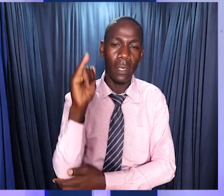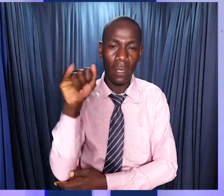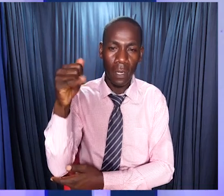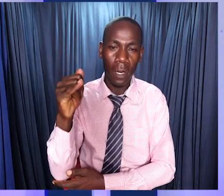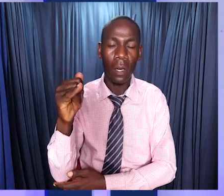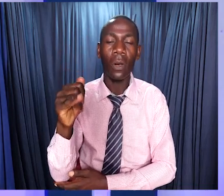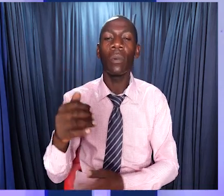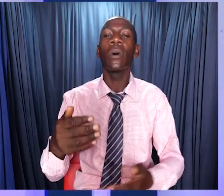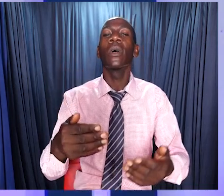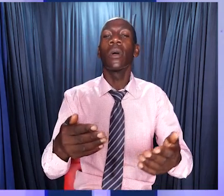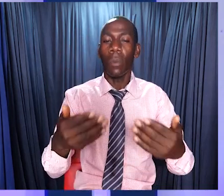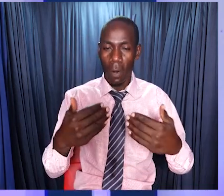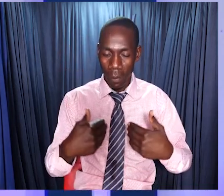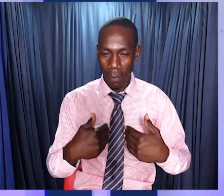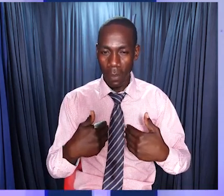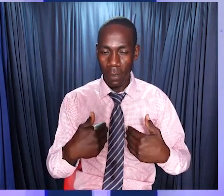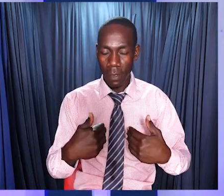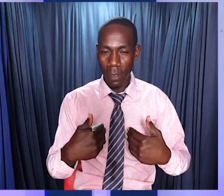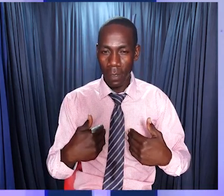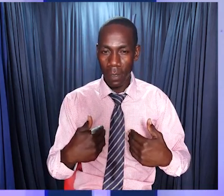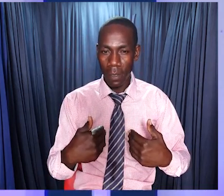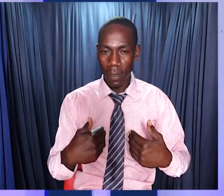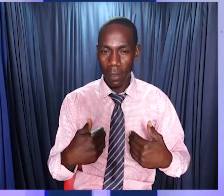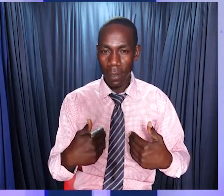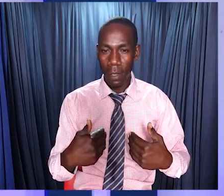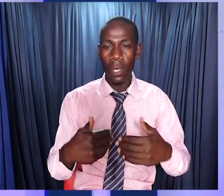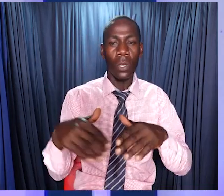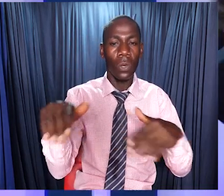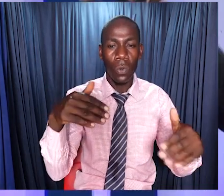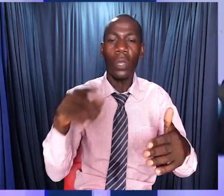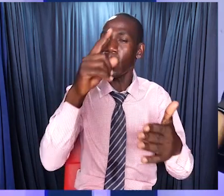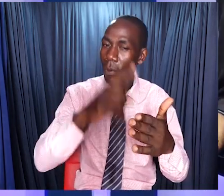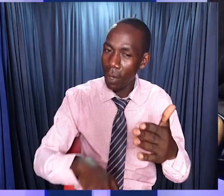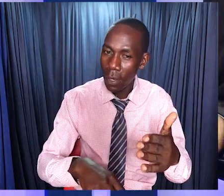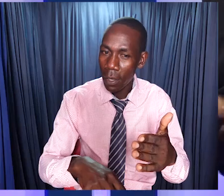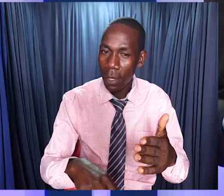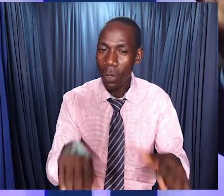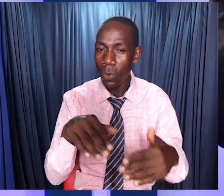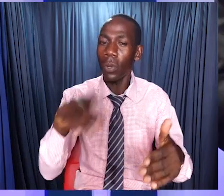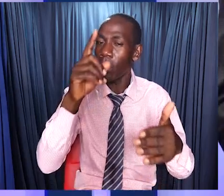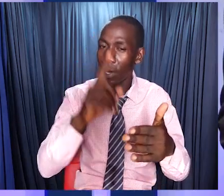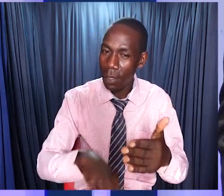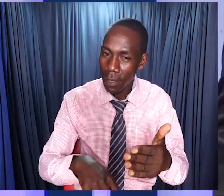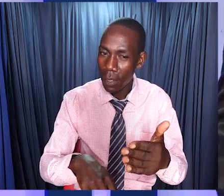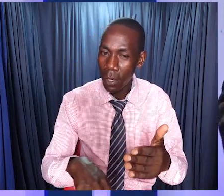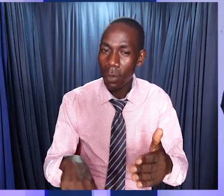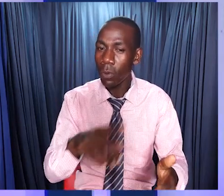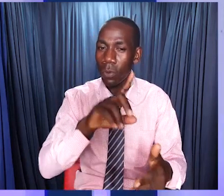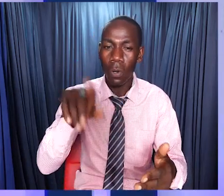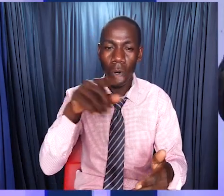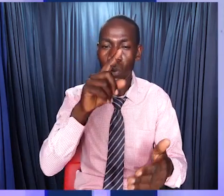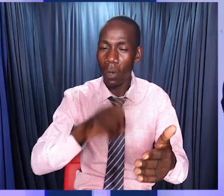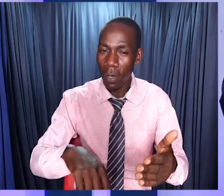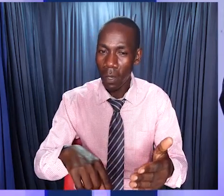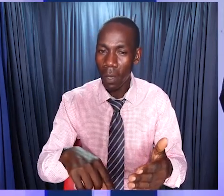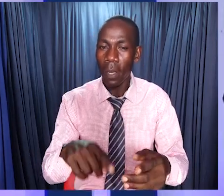Of God of Abraham, Isaac and Jacob to come on my side. Umefanya lipi? Whatever you've done. Umetenda lipi? Whatever you committed. Umeasi nini? Whatever